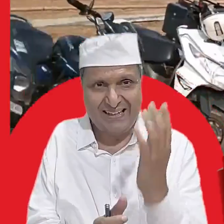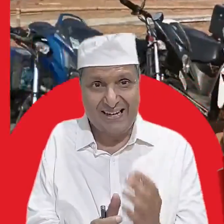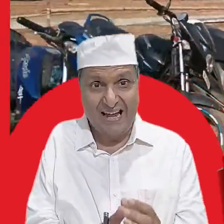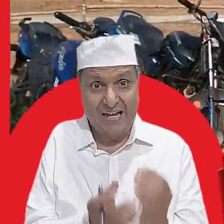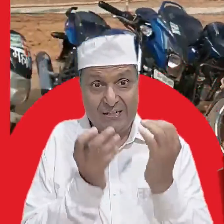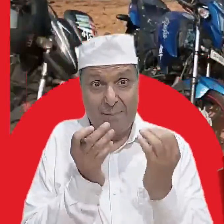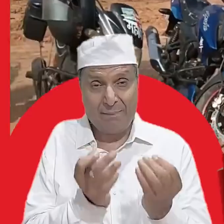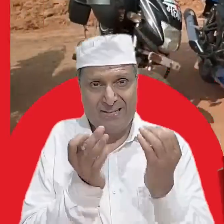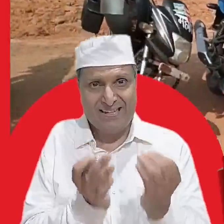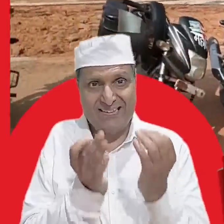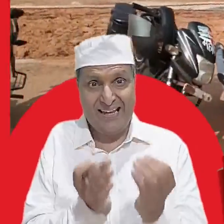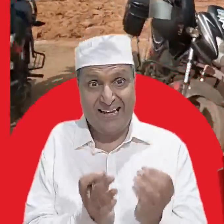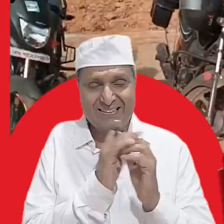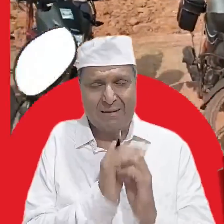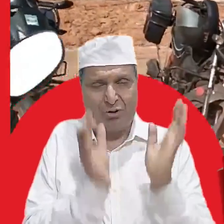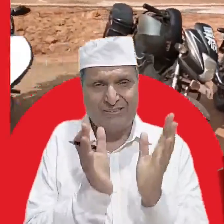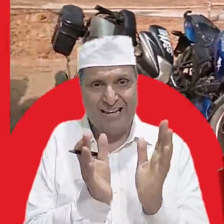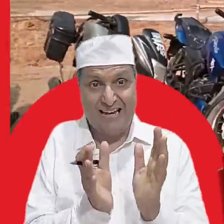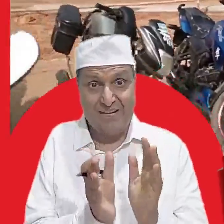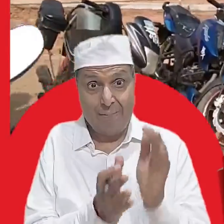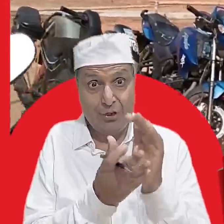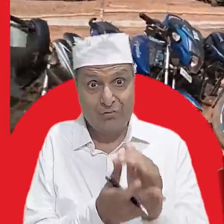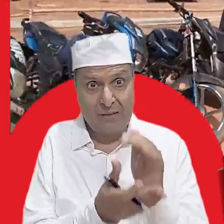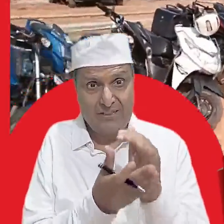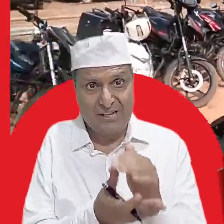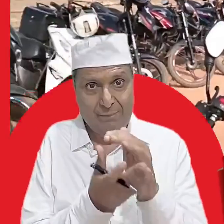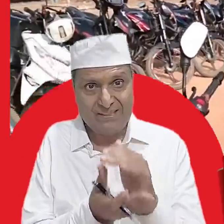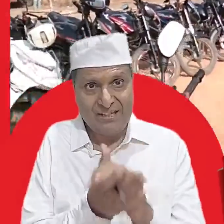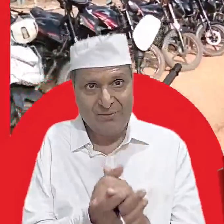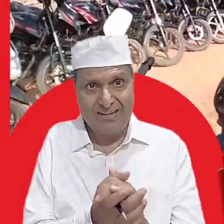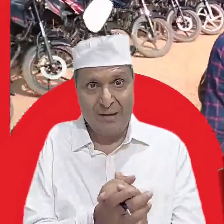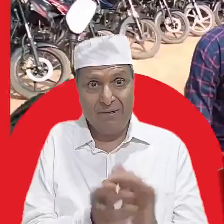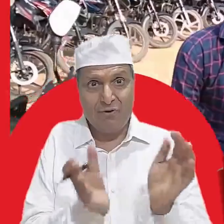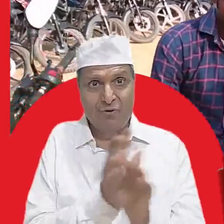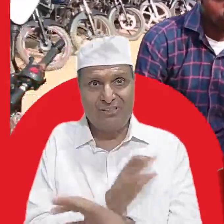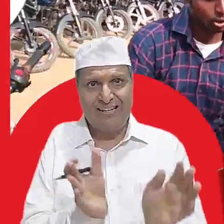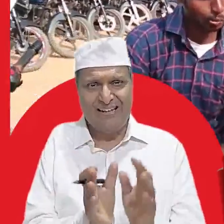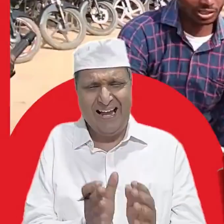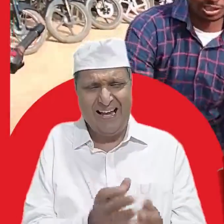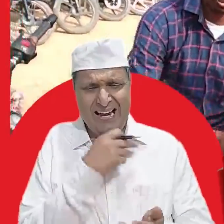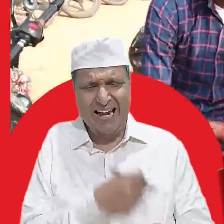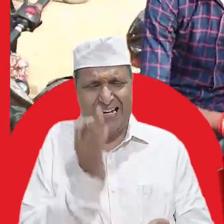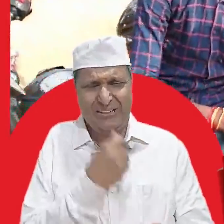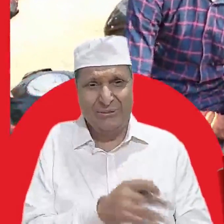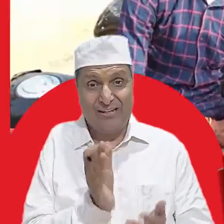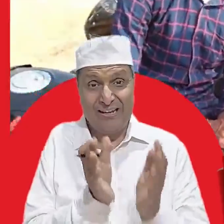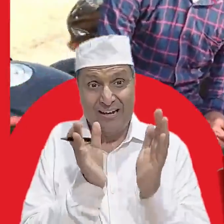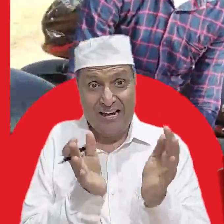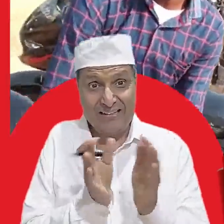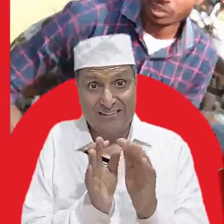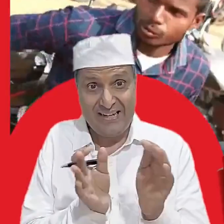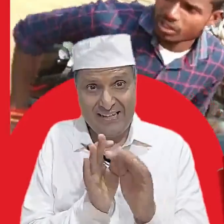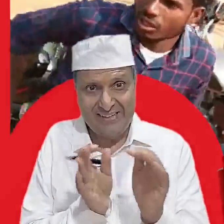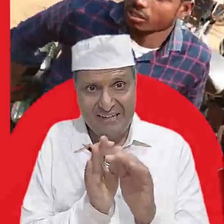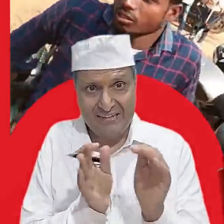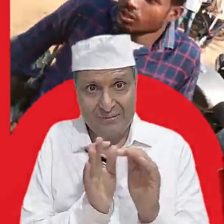तार तार करेंगे, यहां पर मांसाहार जाएगा, सब कुछ जाएगा। पुलिस वाले भी 4-5 खड़े होंगे, पर वो कुछ नहीं करेंगे, एक नहीं दो नहीं।